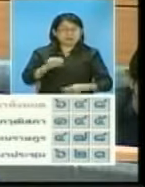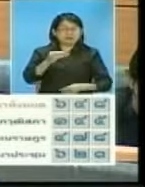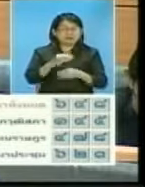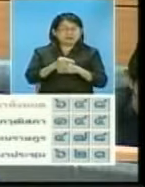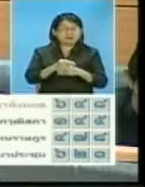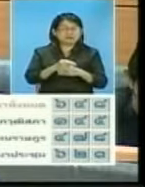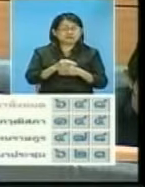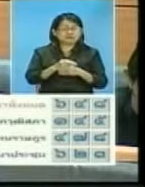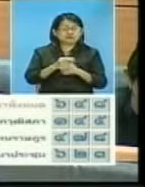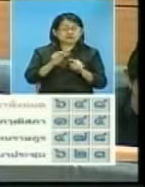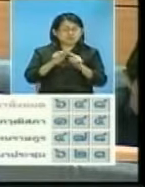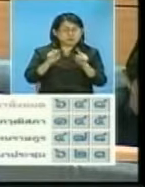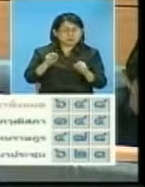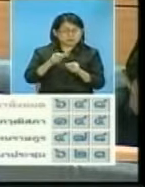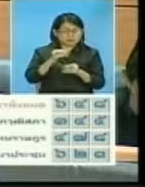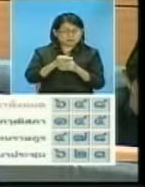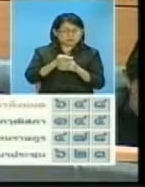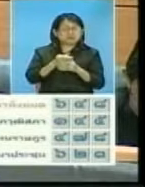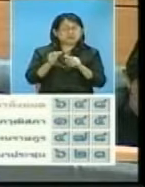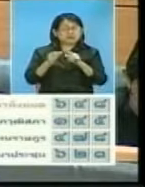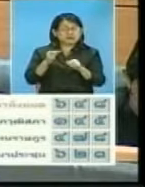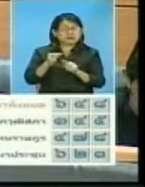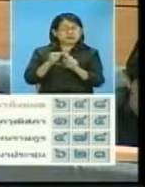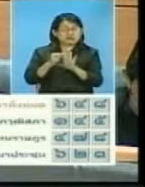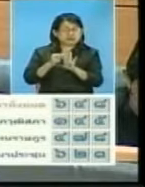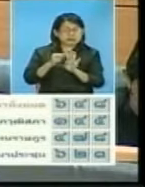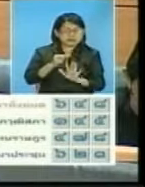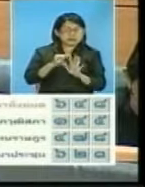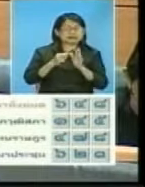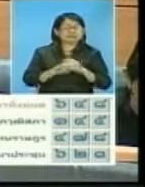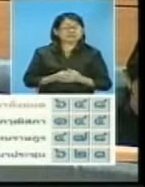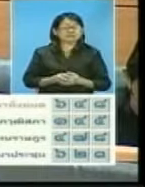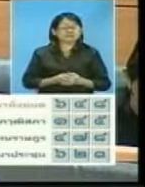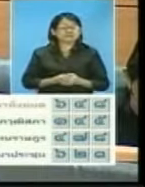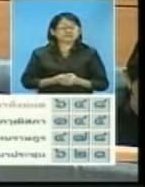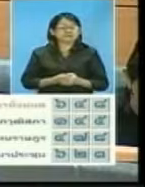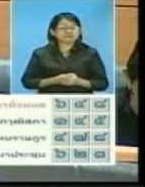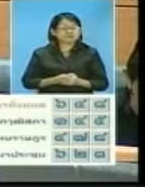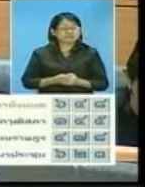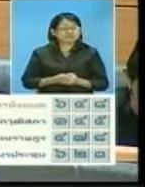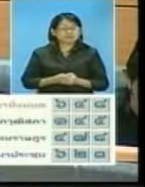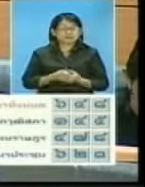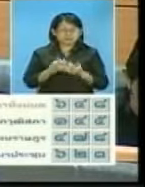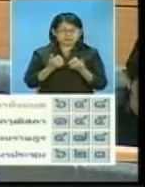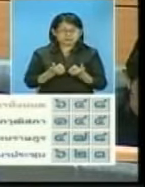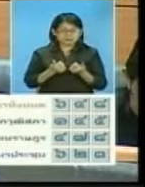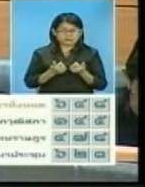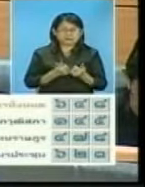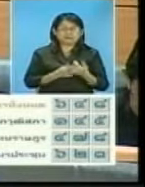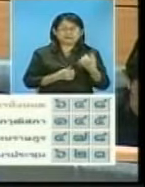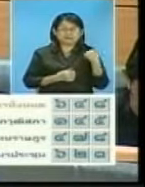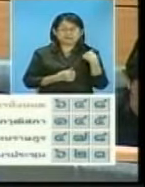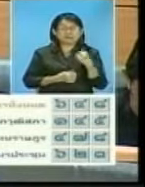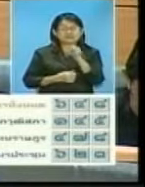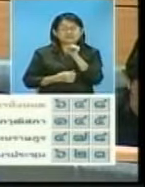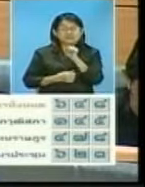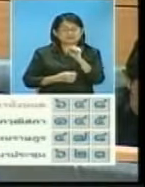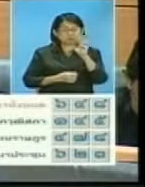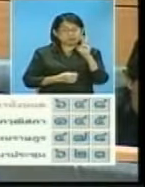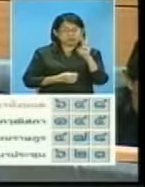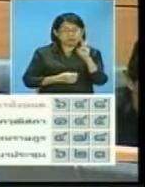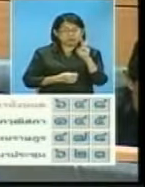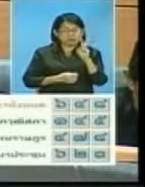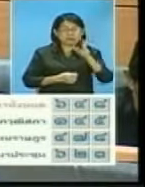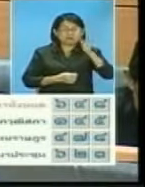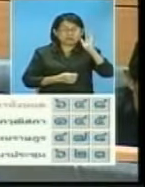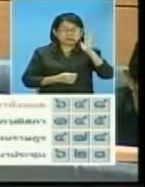2วงเล็บนะครับคือวงเล็บที่4กับวงเล็บที่5ซึ่งที่เมื่อสักครู่นี้ท่านสุริยาปัญจอท่านก็